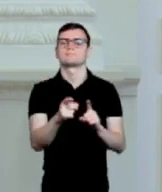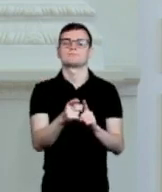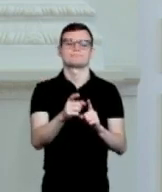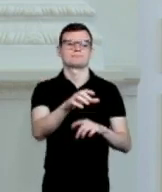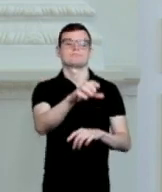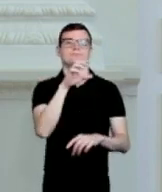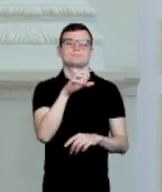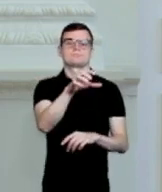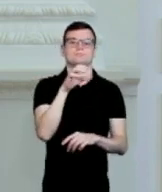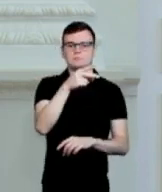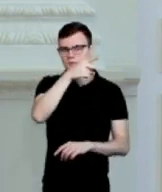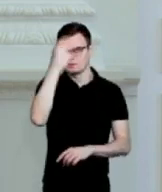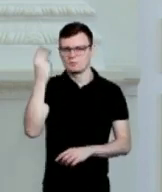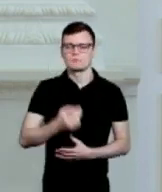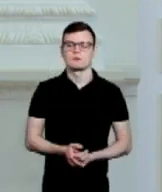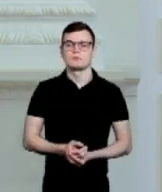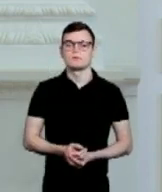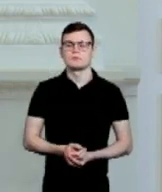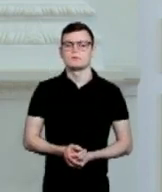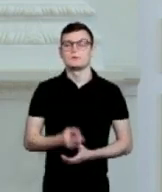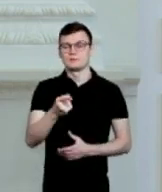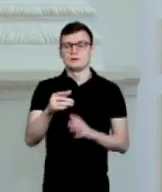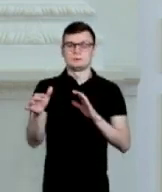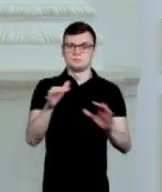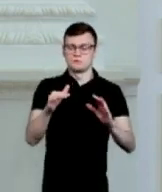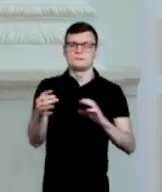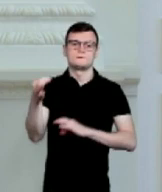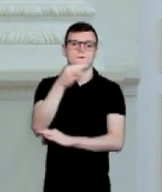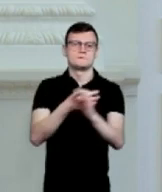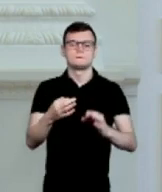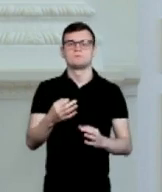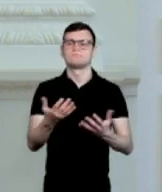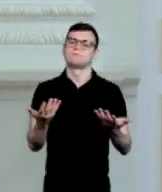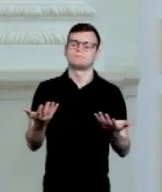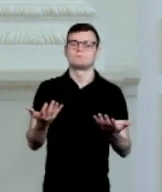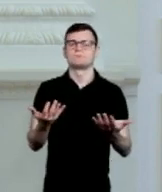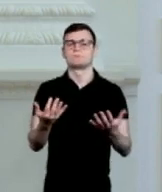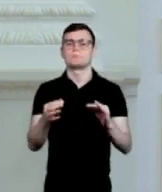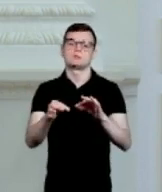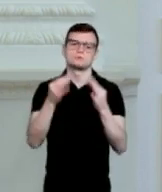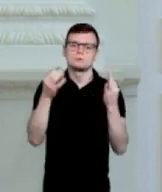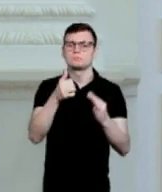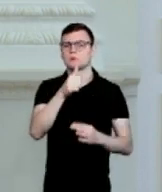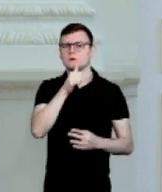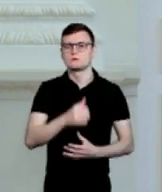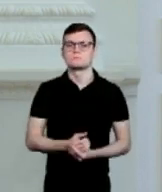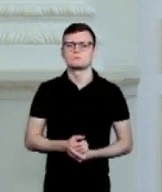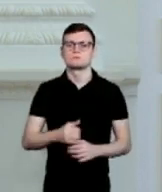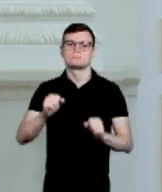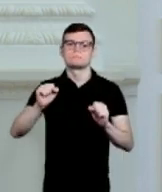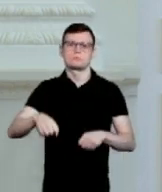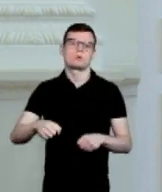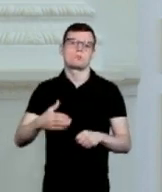kad šitoje vietoje, kuomet mes kalbame, kad vienas ar kitas pasiūlymas gali kainuoti